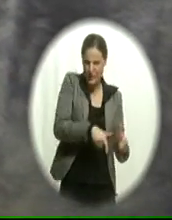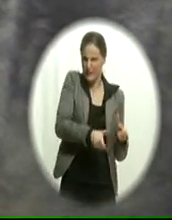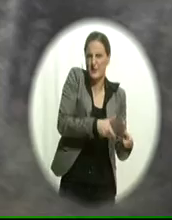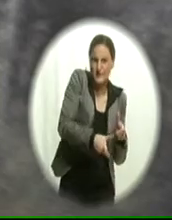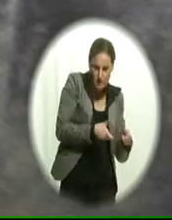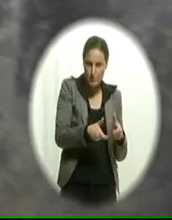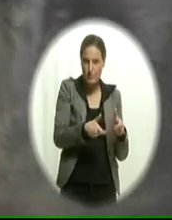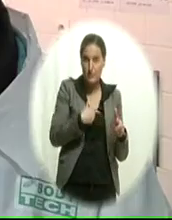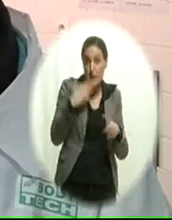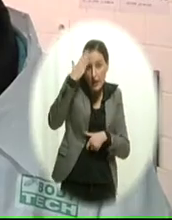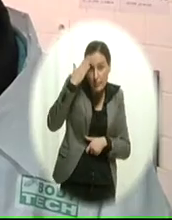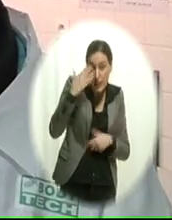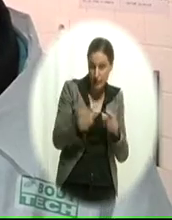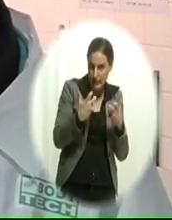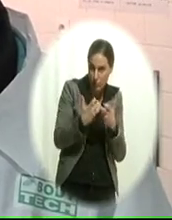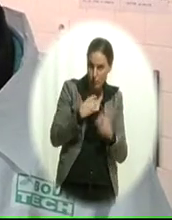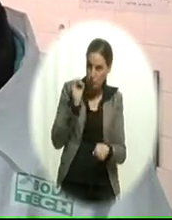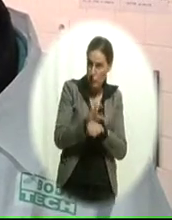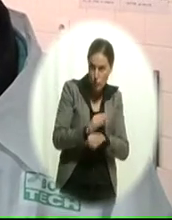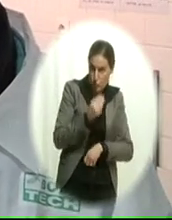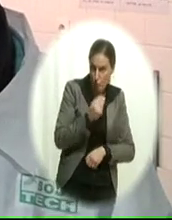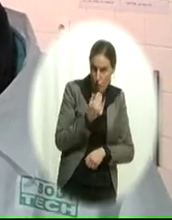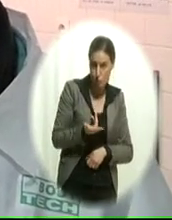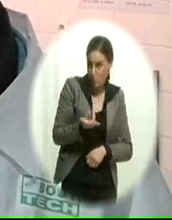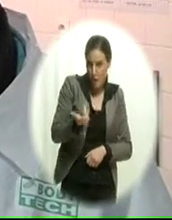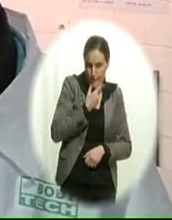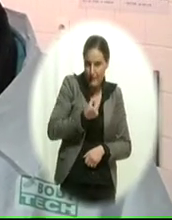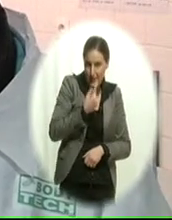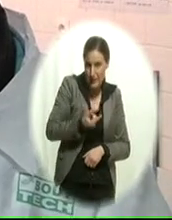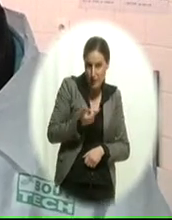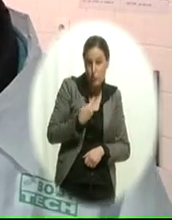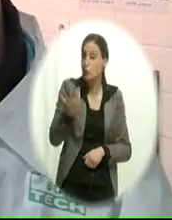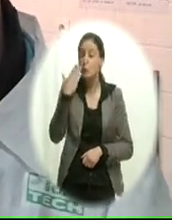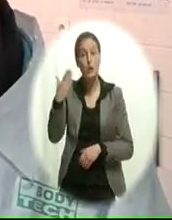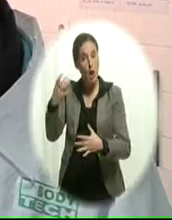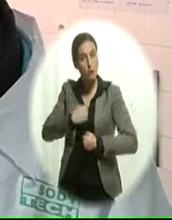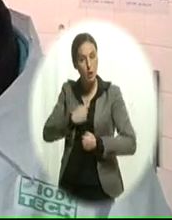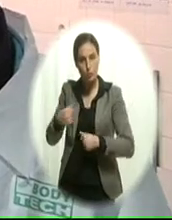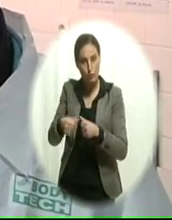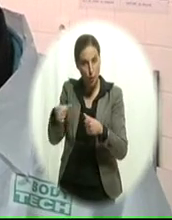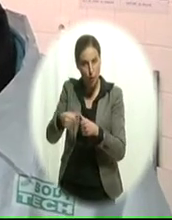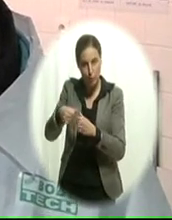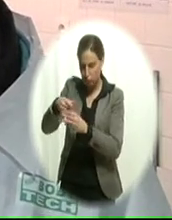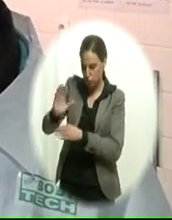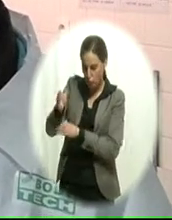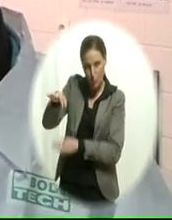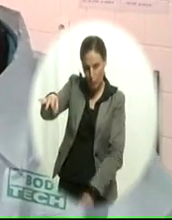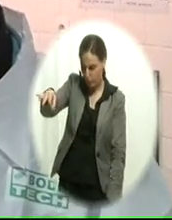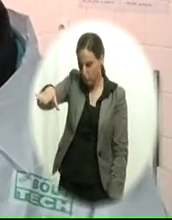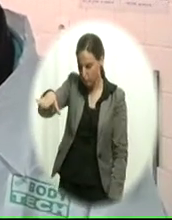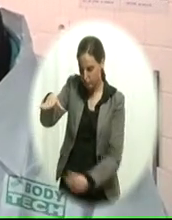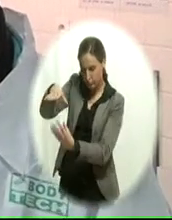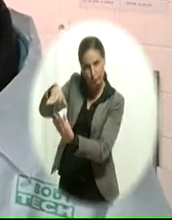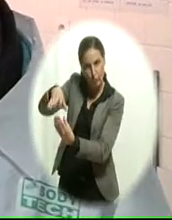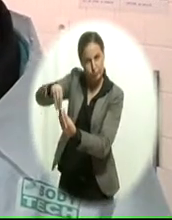pour l'animal qui ne veut pas manger tout seul. Celui qui mange tout seul, il y a juste à proposer le poisson, donc là ça va. Quand on est obligé de monter de lui, c'est un stress pour lui. Et